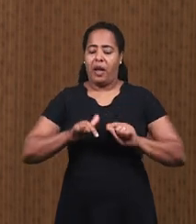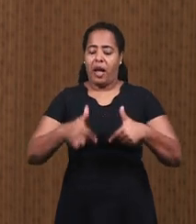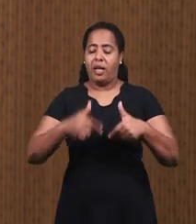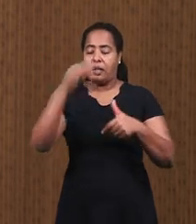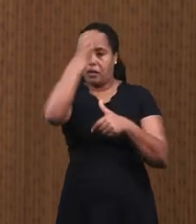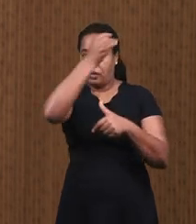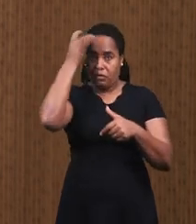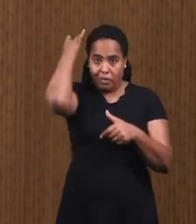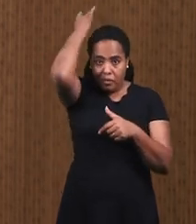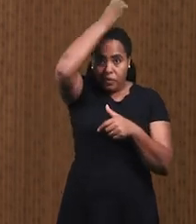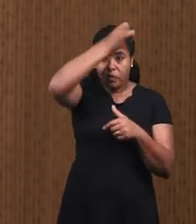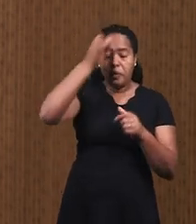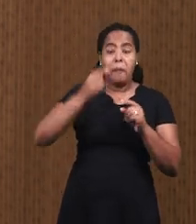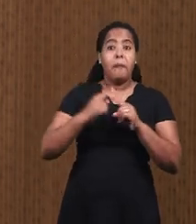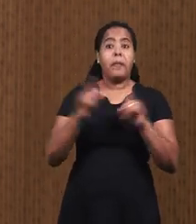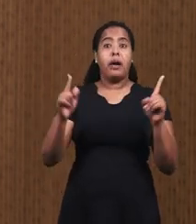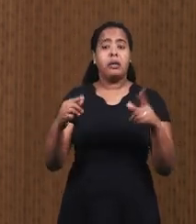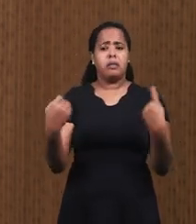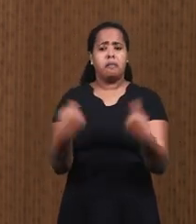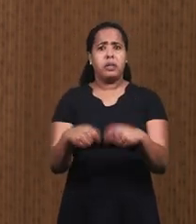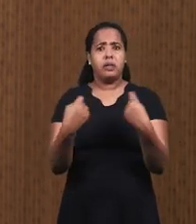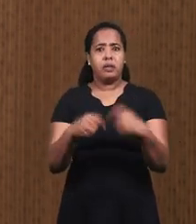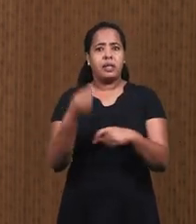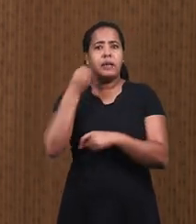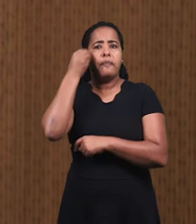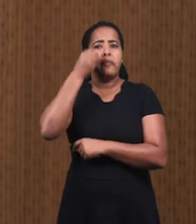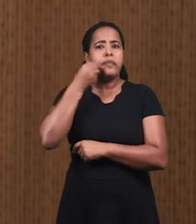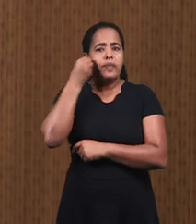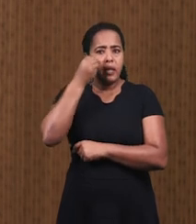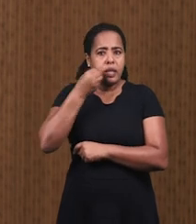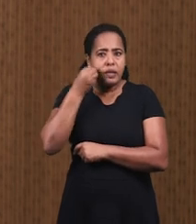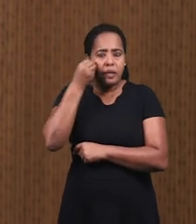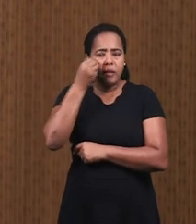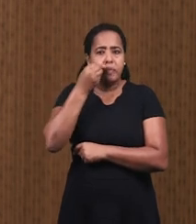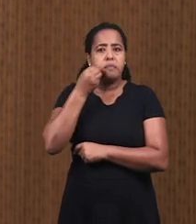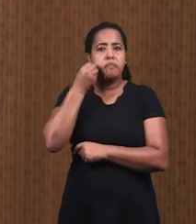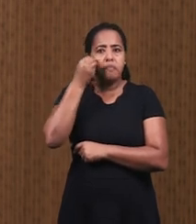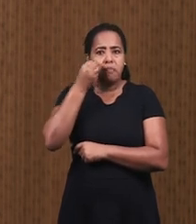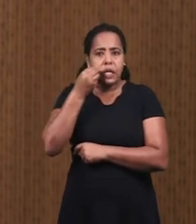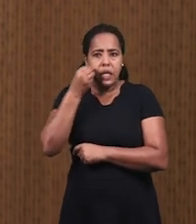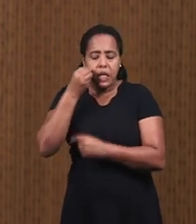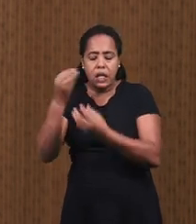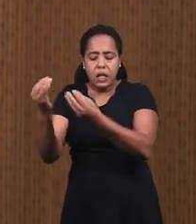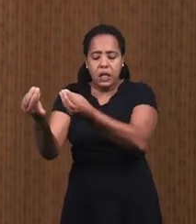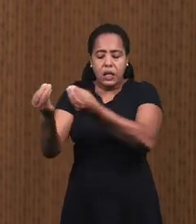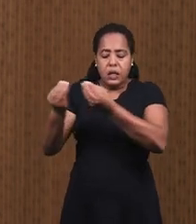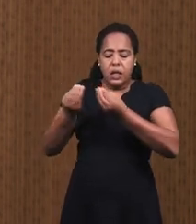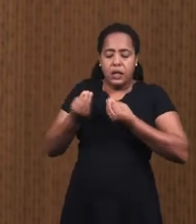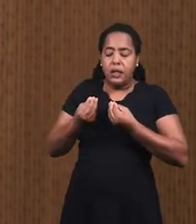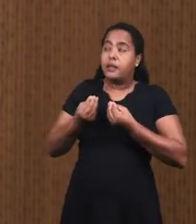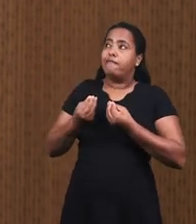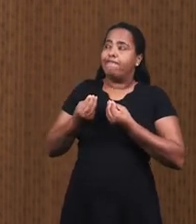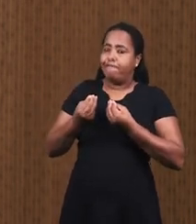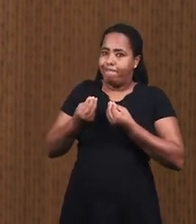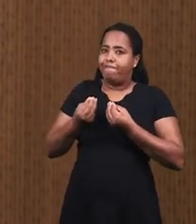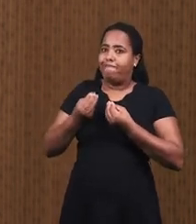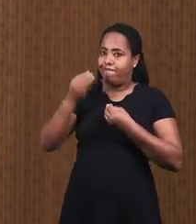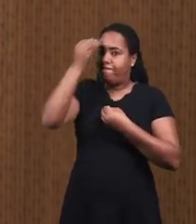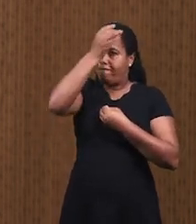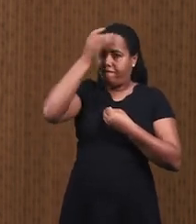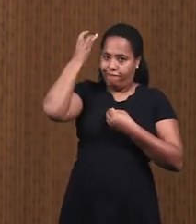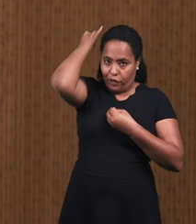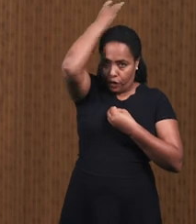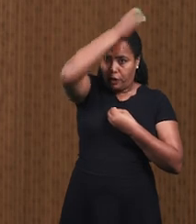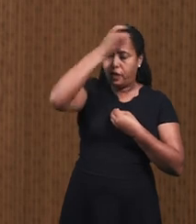du Saint-Esprit, mais il est nécessaire que cette expérience soit donnée à nous par le Saint-Esprit. C'est